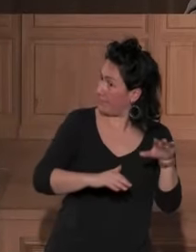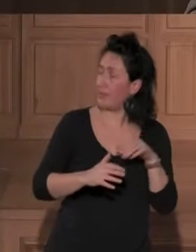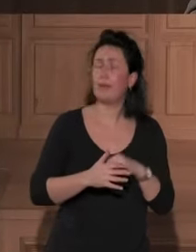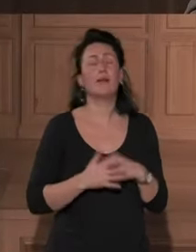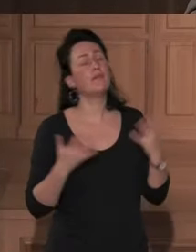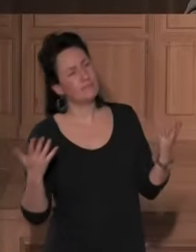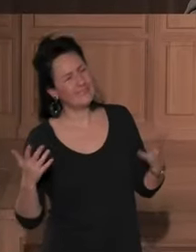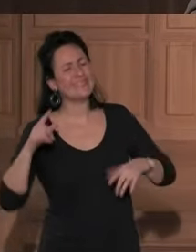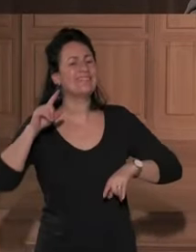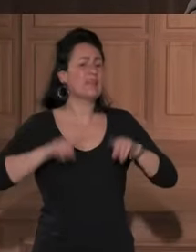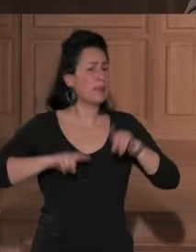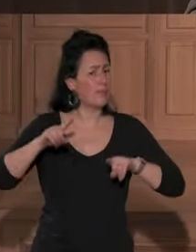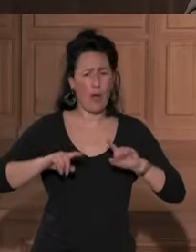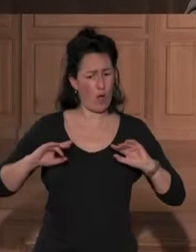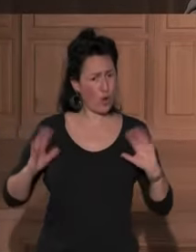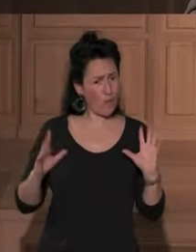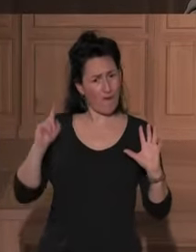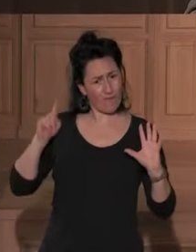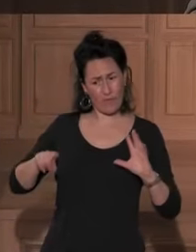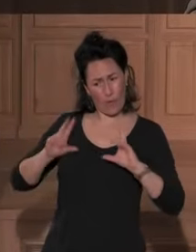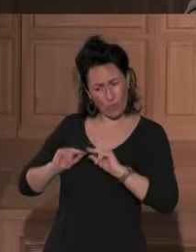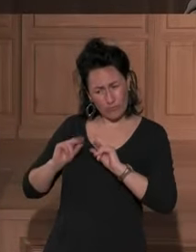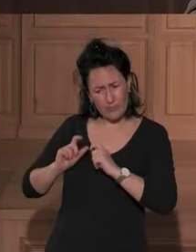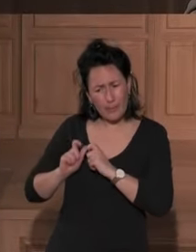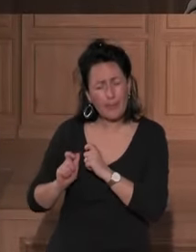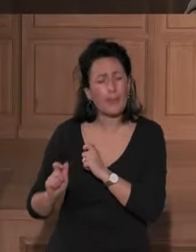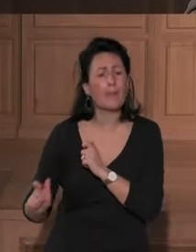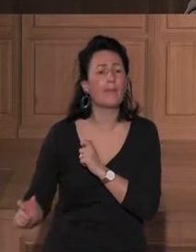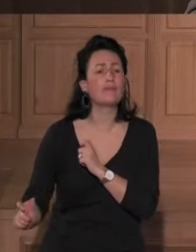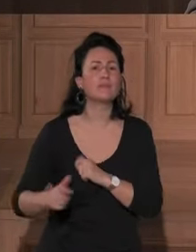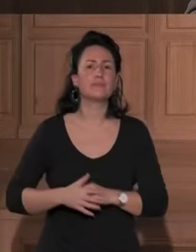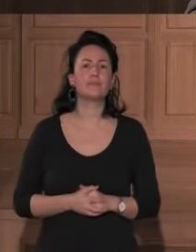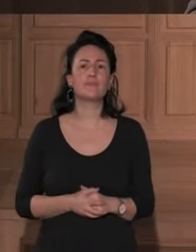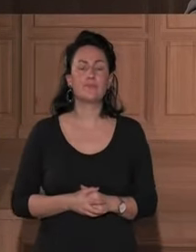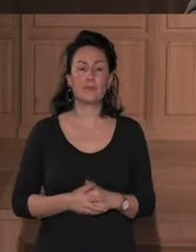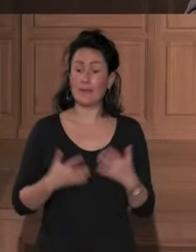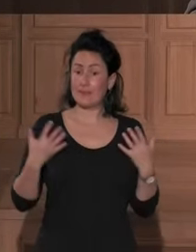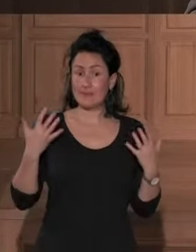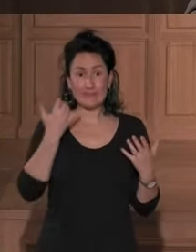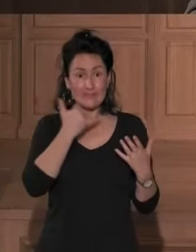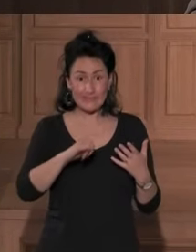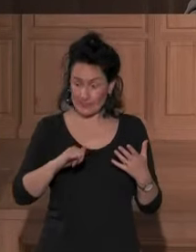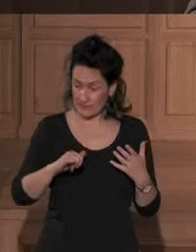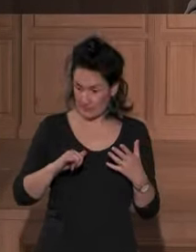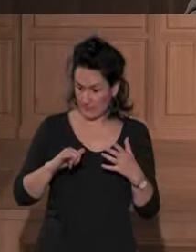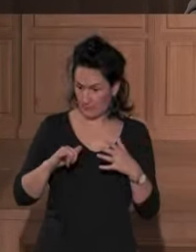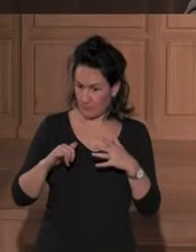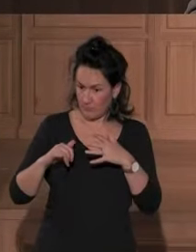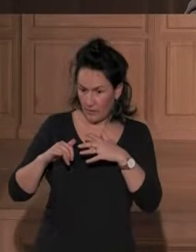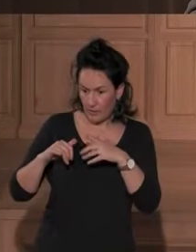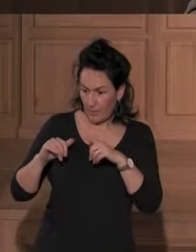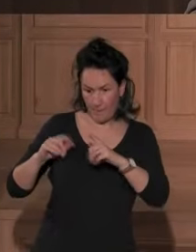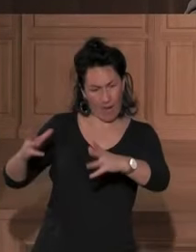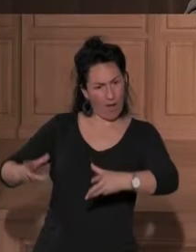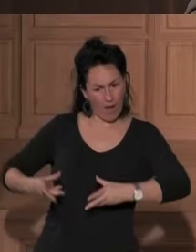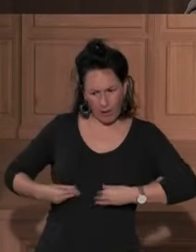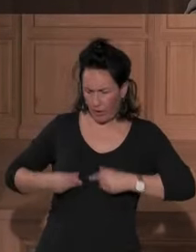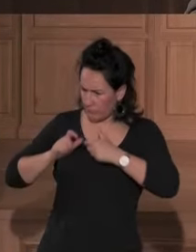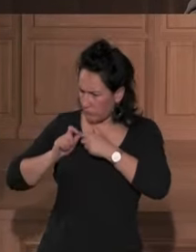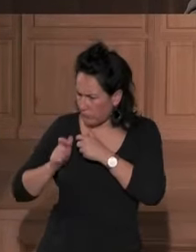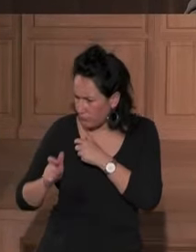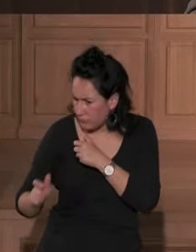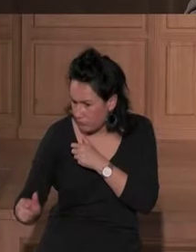Ça dépend comment vous les préparez et comment vous les accompagnez. En fait, si le dispositif d'accueil qui va inclure l'enfant, il